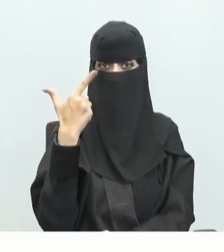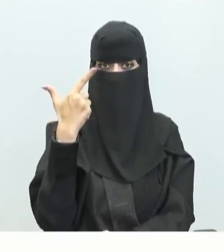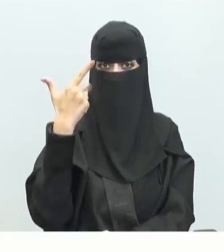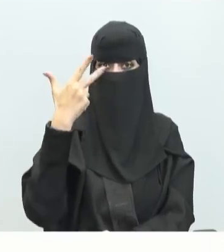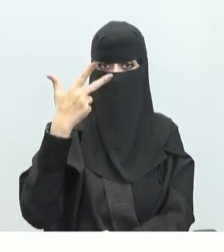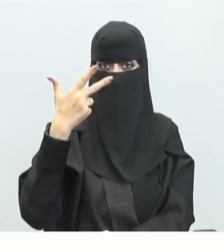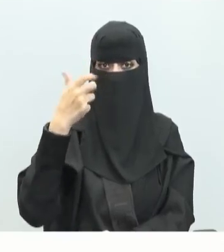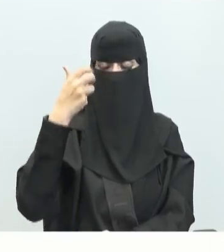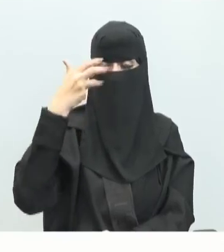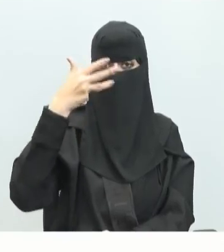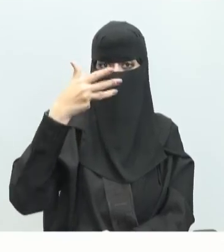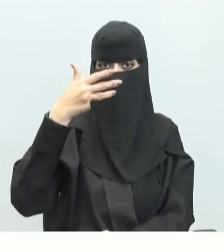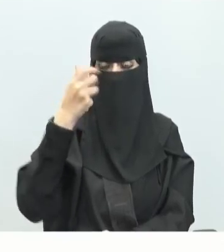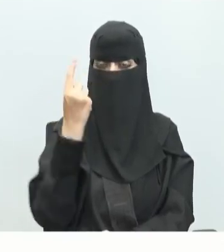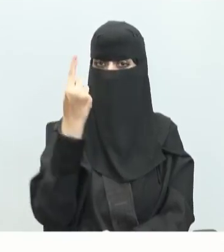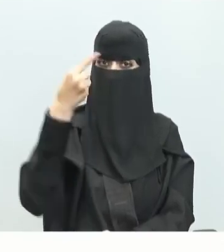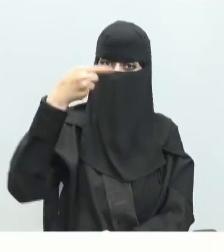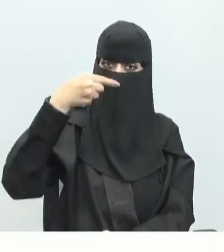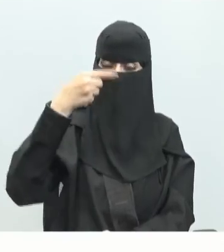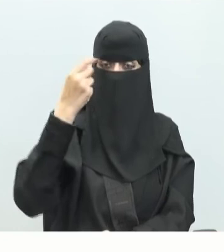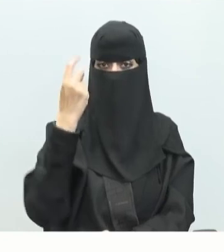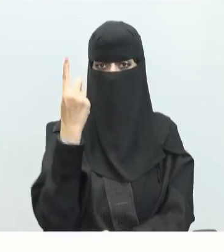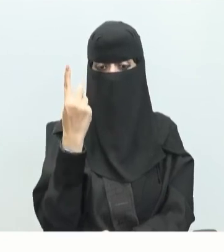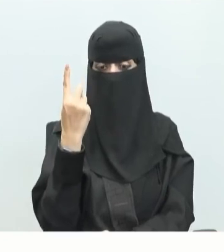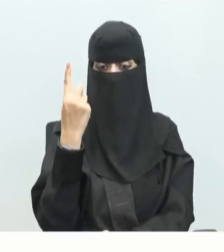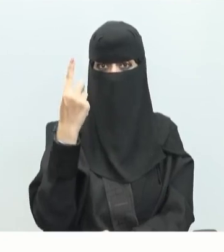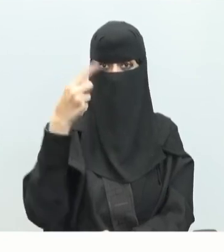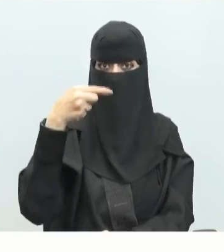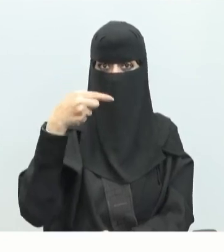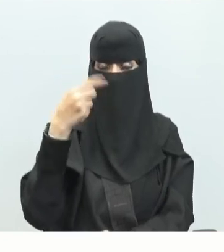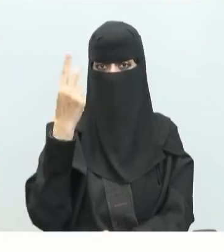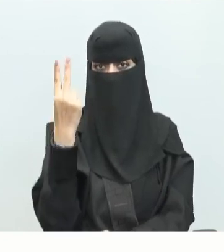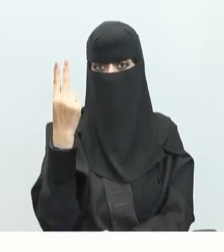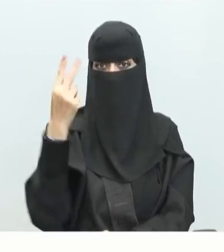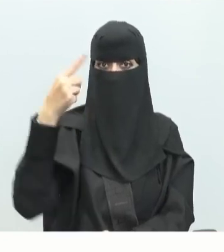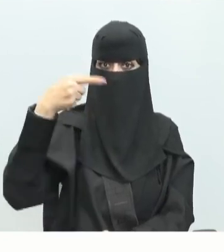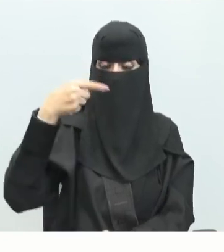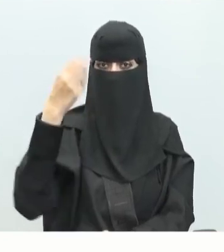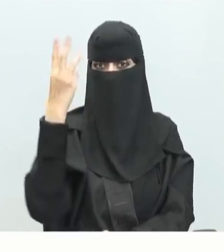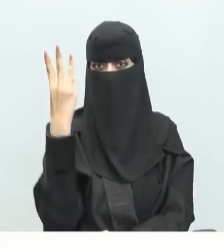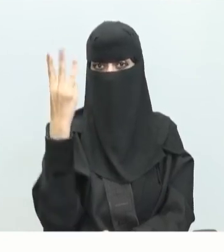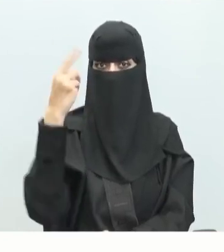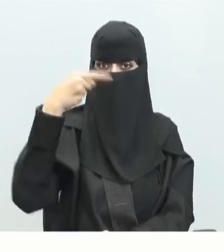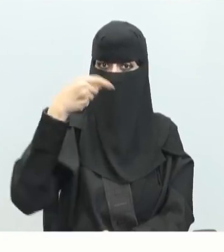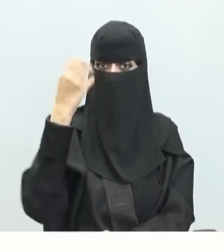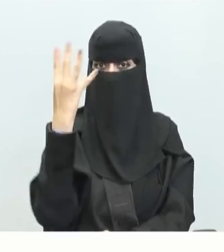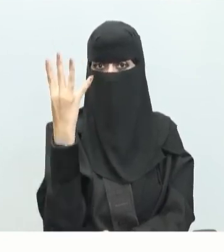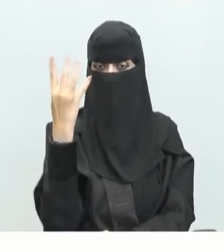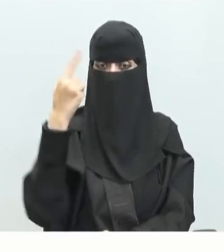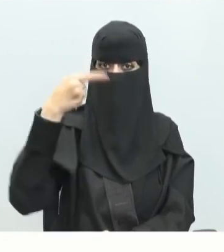سبعه ثمانيه تسعه عشره 11 12 13